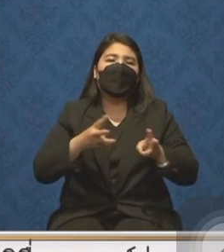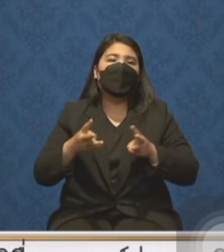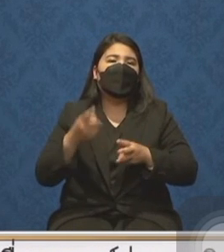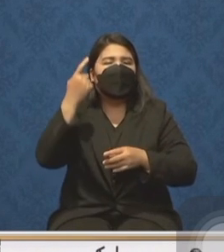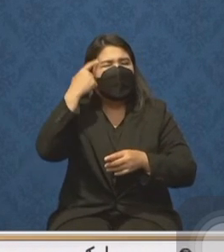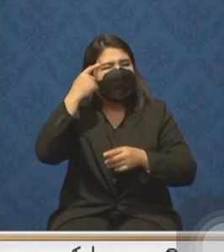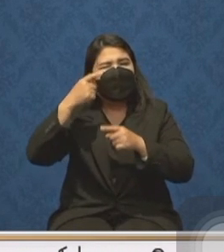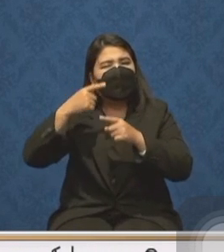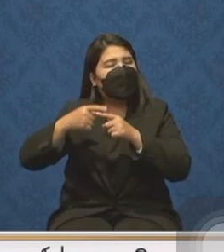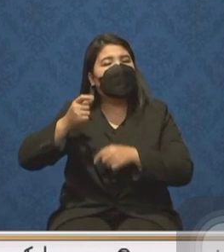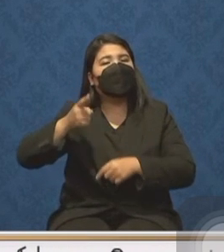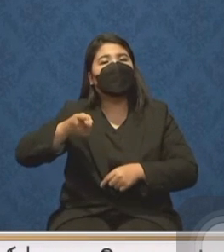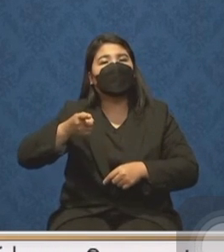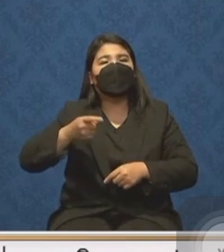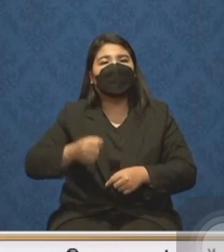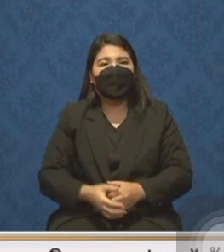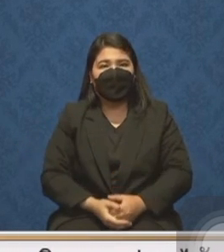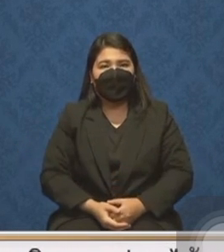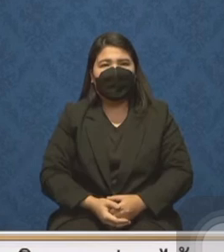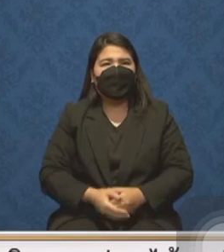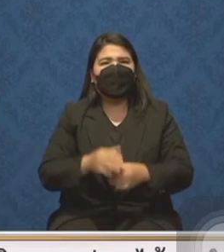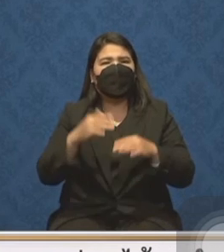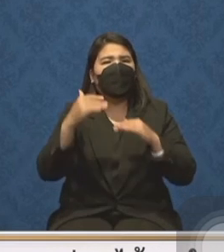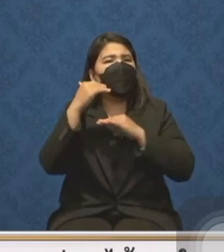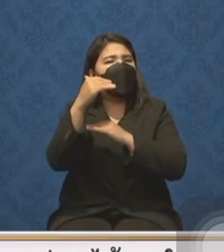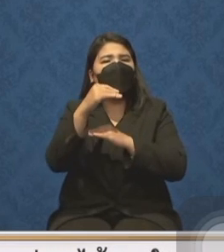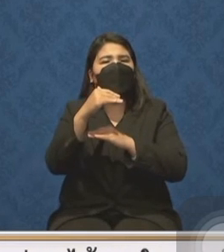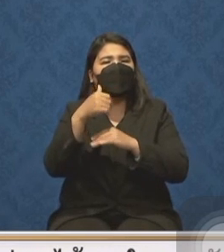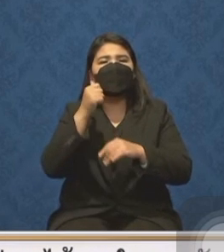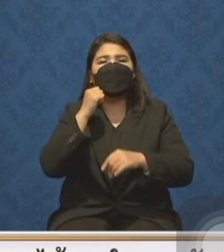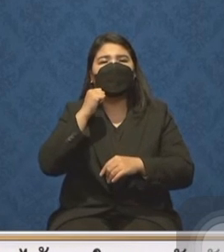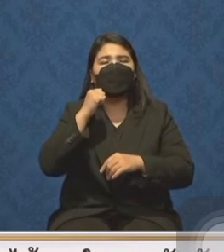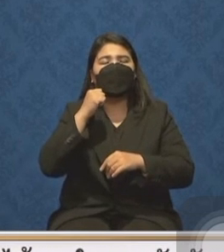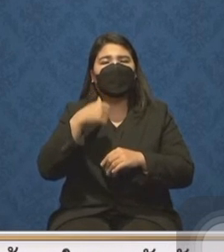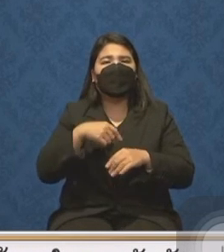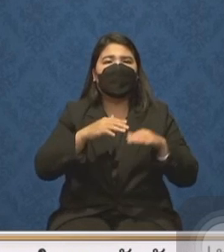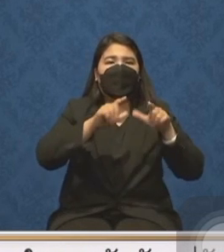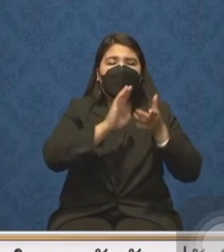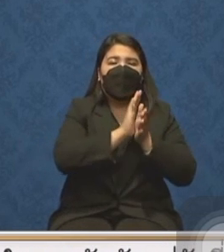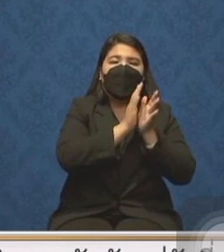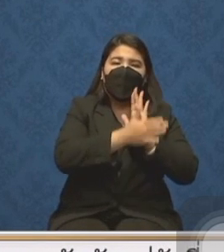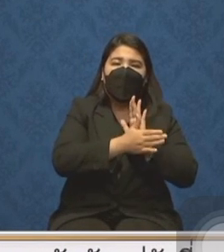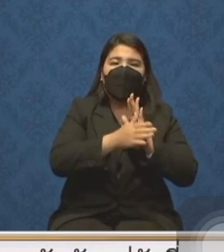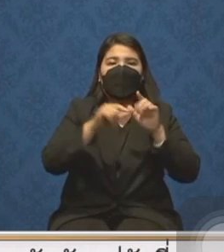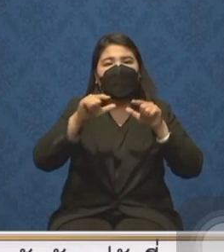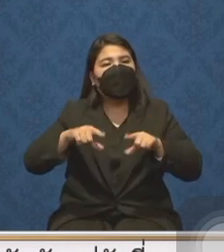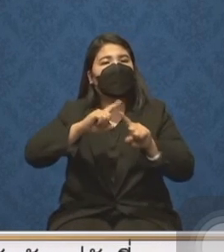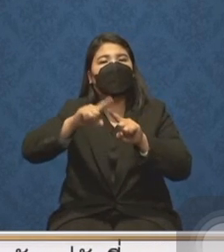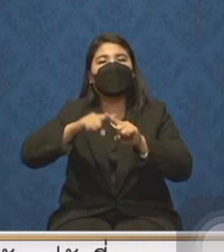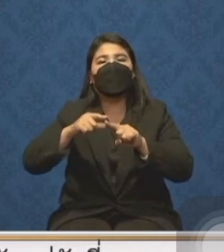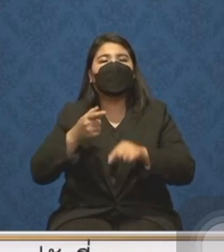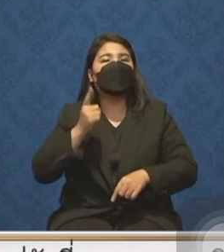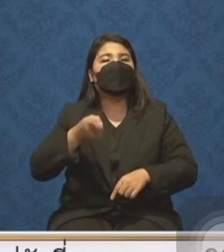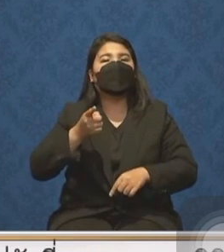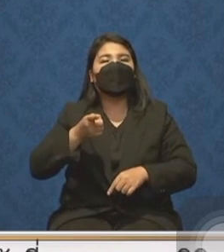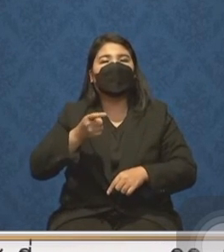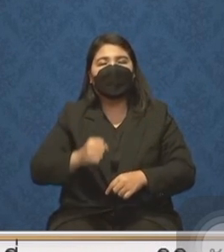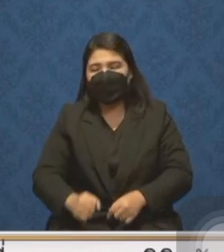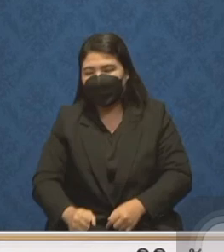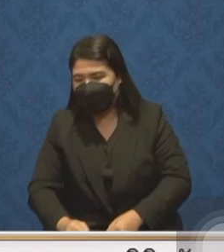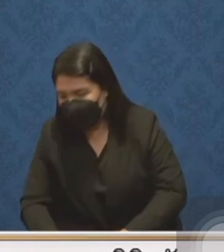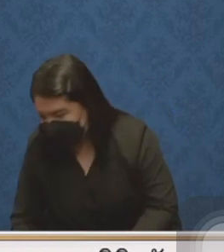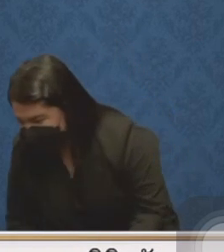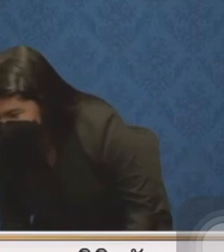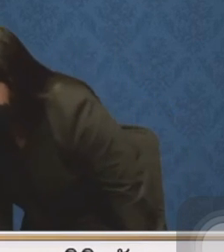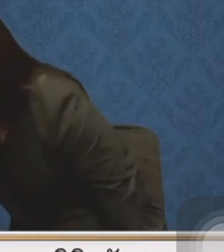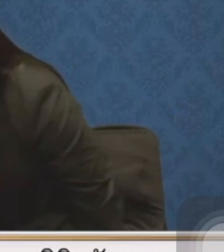แบบเดิมๆนะครับกรอบแบบเดิมๆปรับลดเพิ่มขึ้นใช้วิธีเดิมๆครับถ้าร่างพร